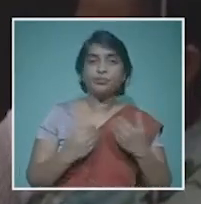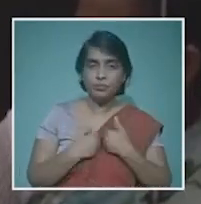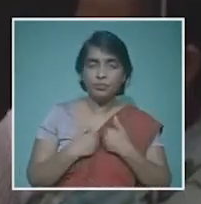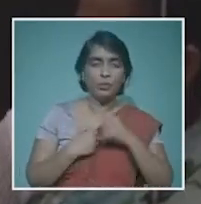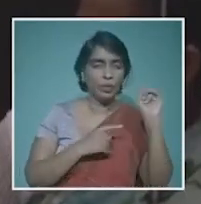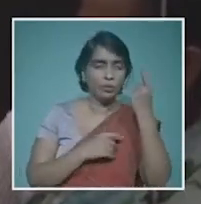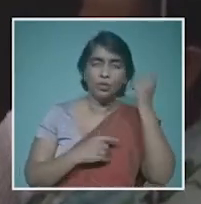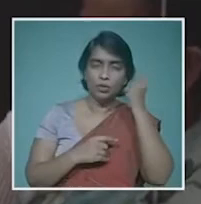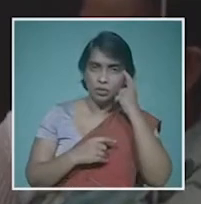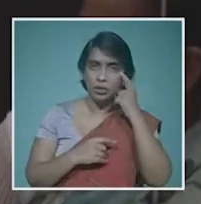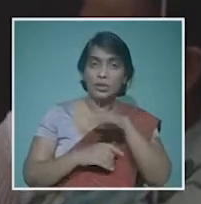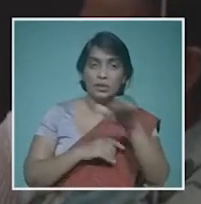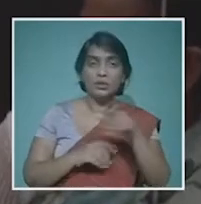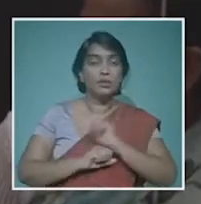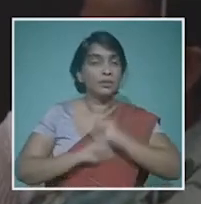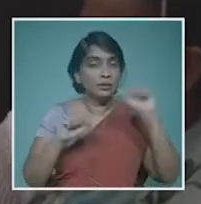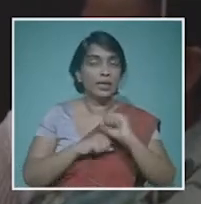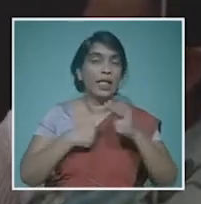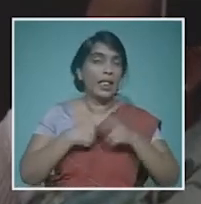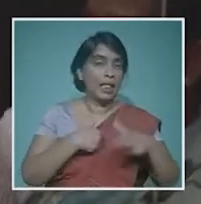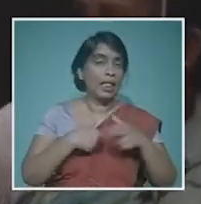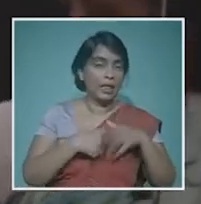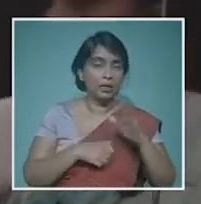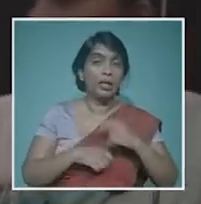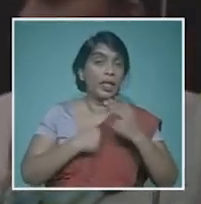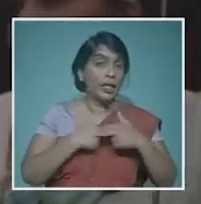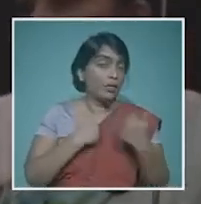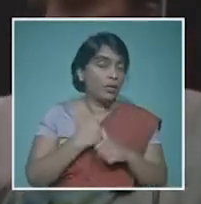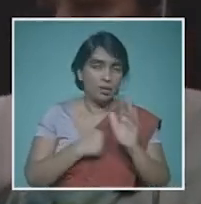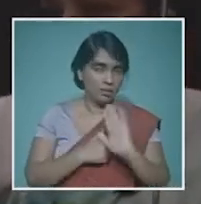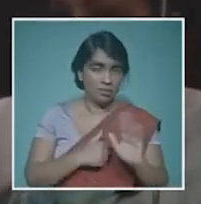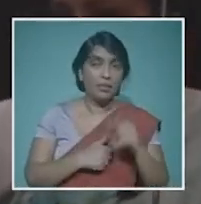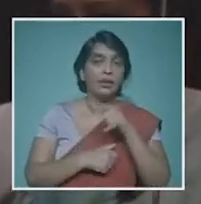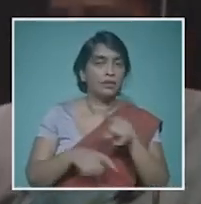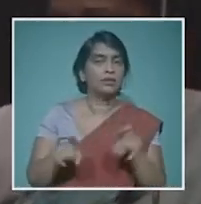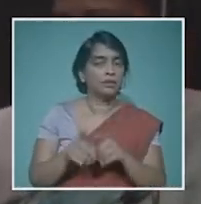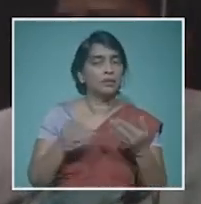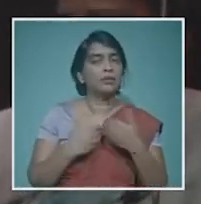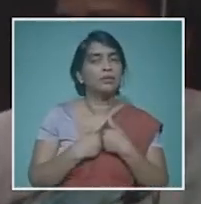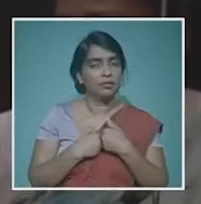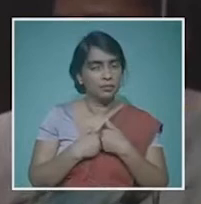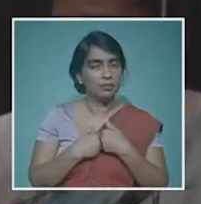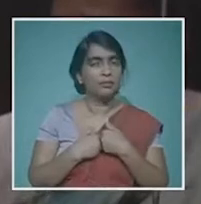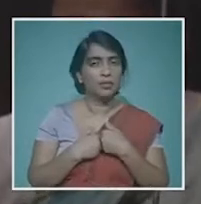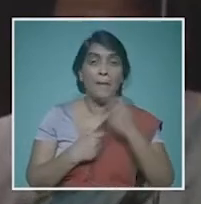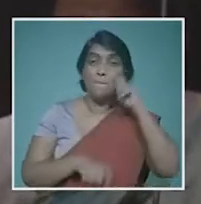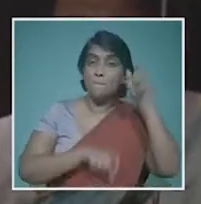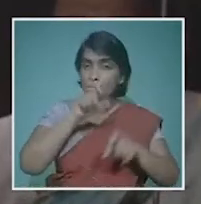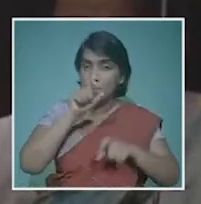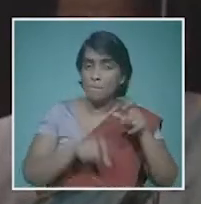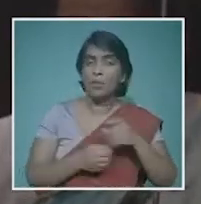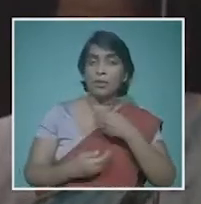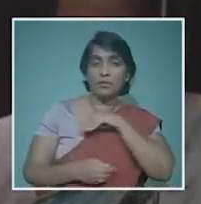කවුරුත් දන්නවා සමාජ අරගලවලට හේතු තියෙනවා. හේතු හදන්නත් එපා. ඒ නිසා අපි මිනිස්සුන්ගේ